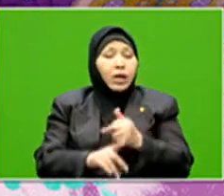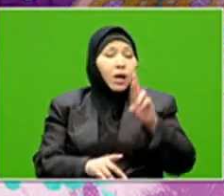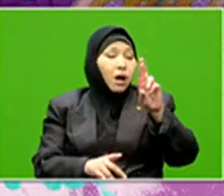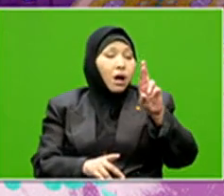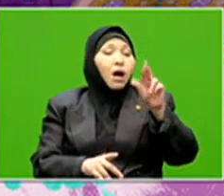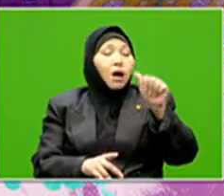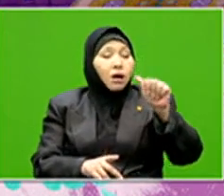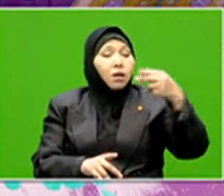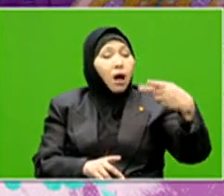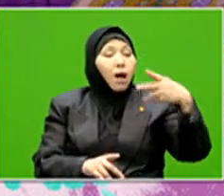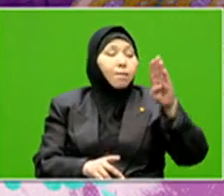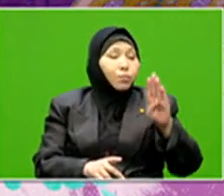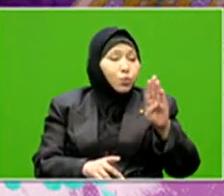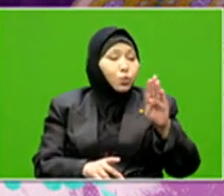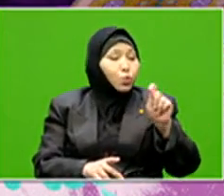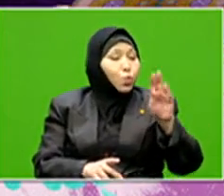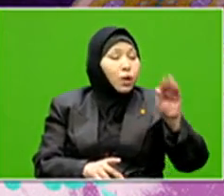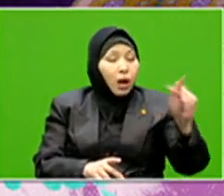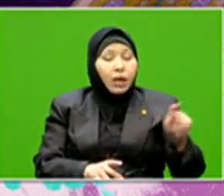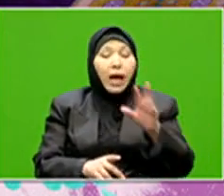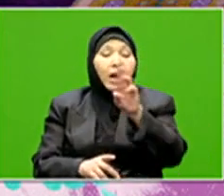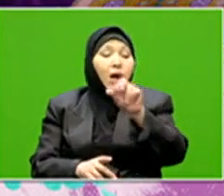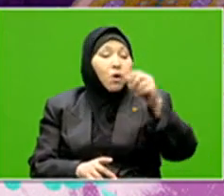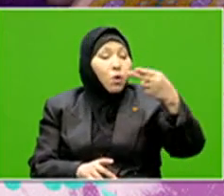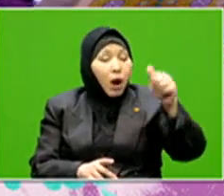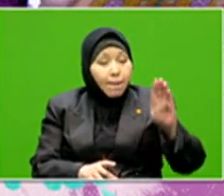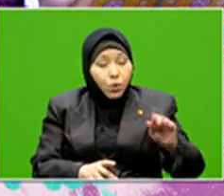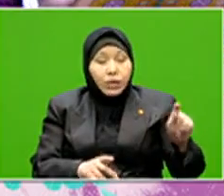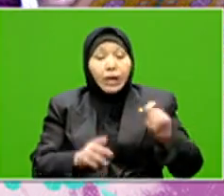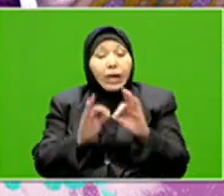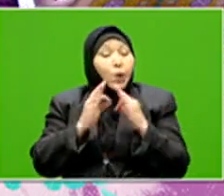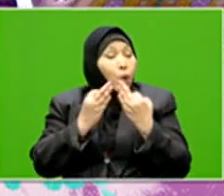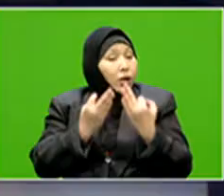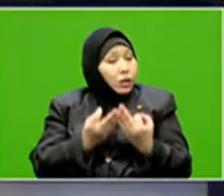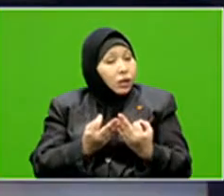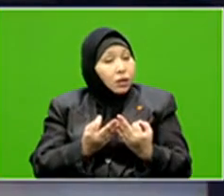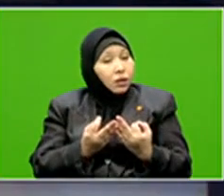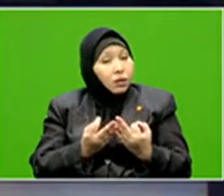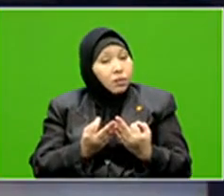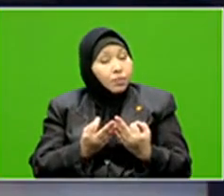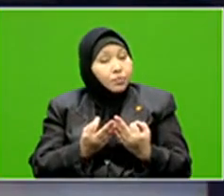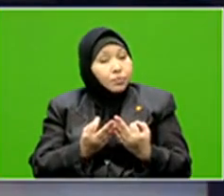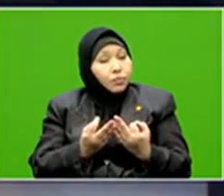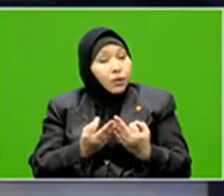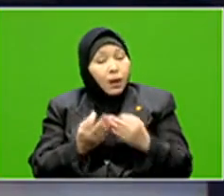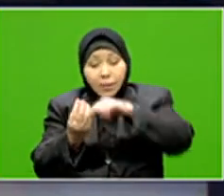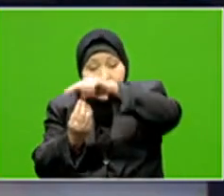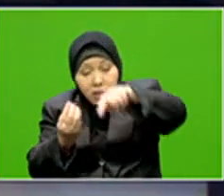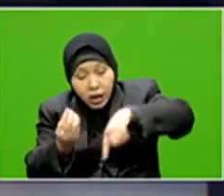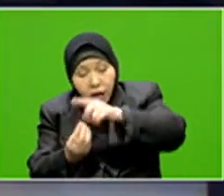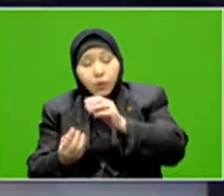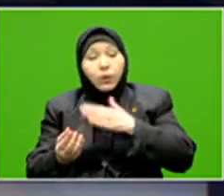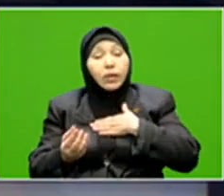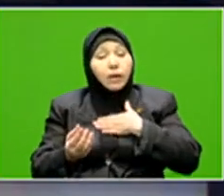yang dipersoalkan oleh kaum Nabi Syuaib dan arahti, apakah keluarga ataupun apa persekitaranku ini